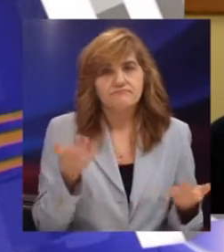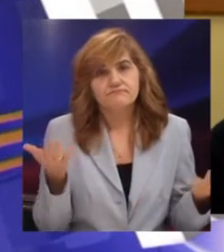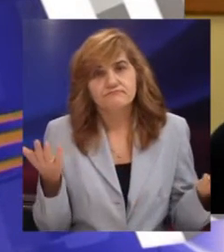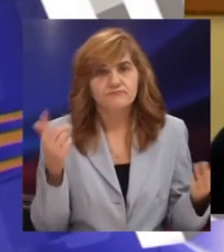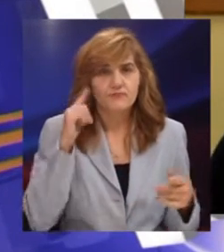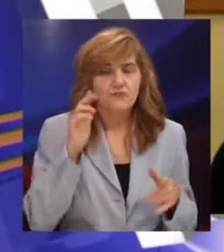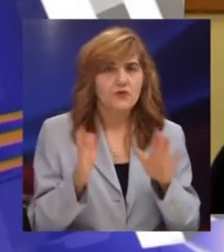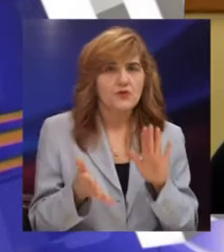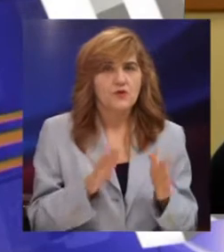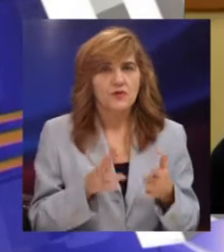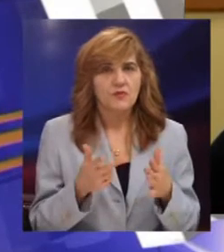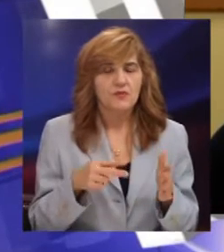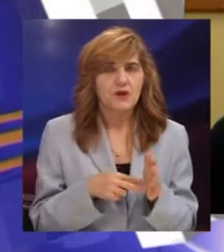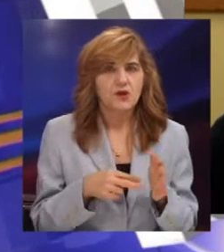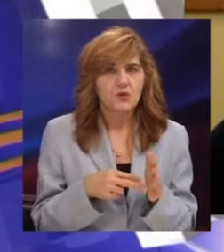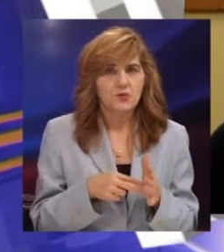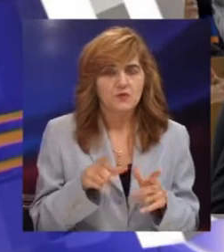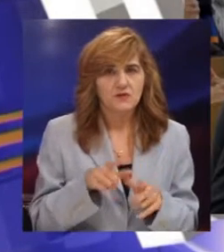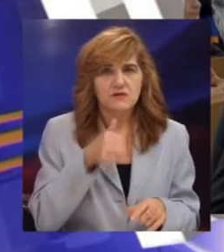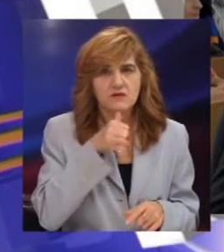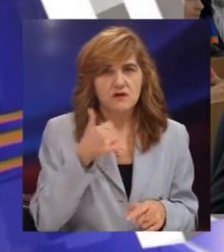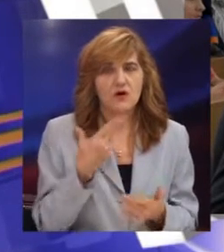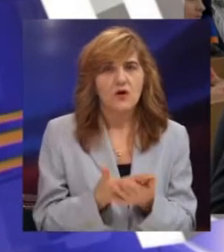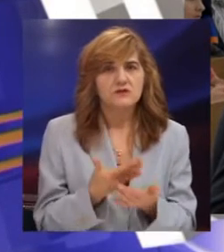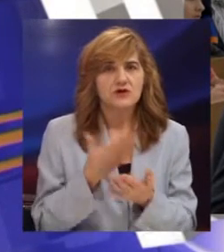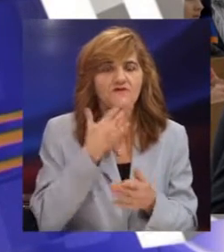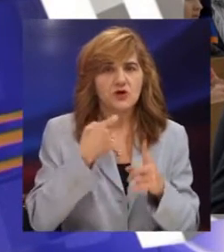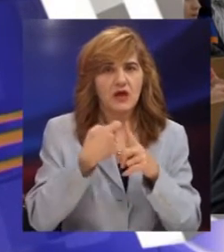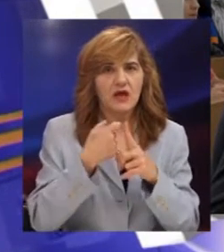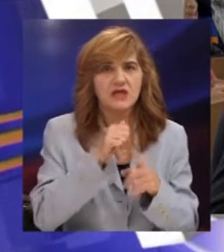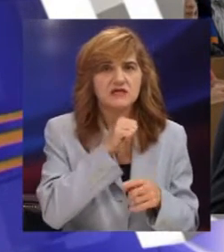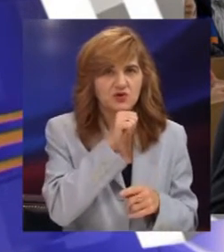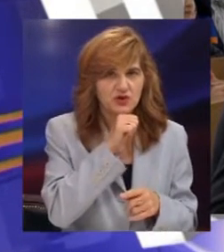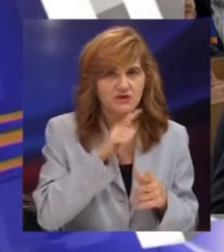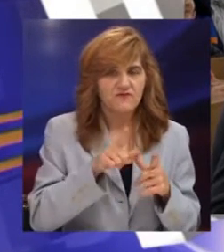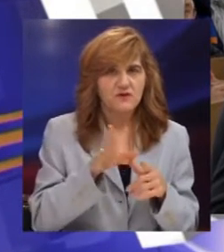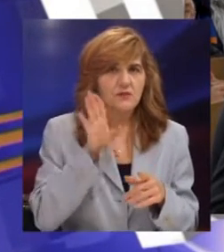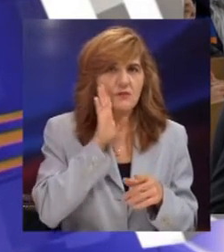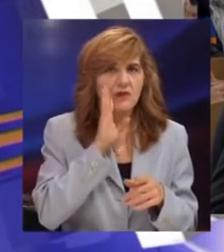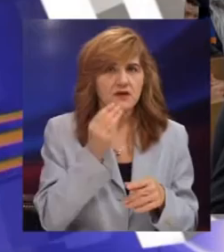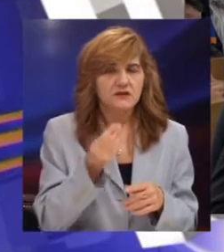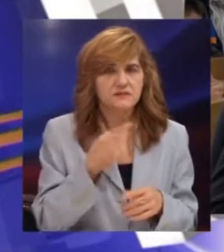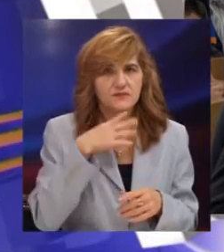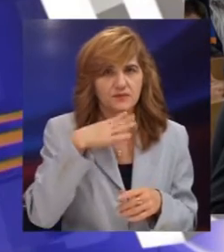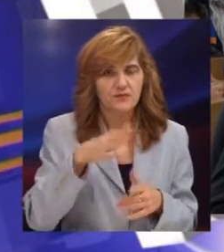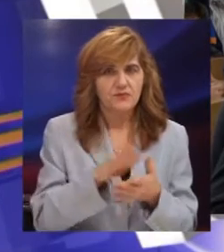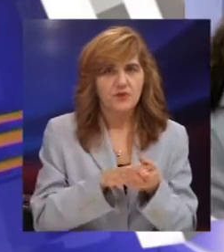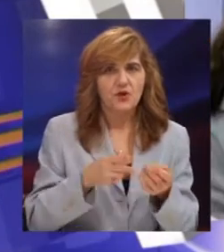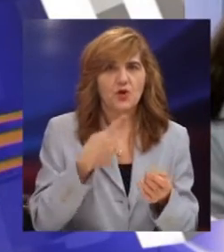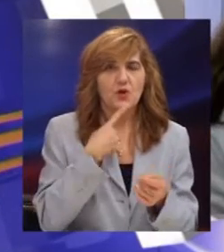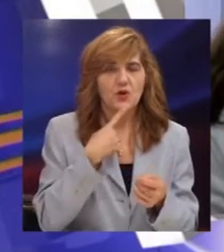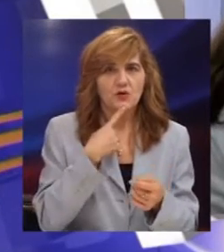Pa ne znam, možda osmi razred, oba struje i tako to. U osnovnoj školi Kizur Ištvan pripremni časovi iz maternjeg jezika počeli su u